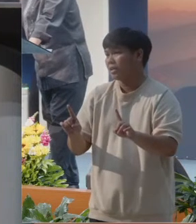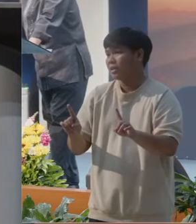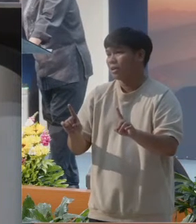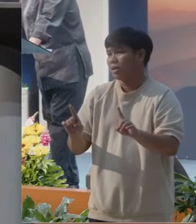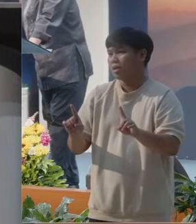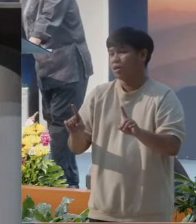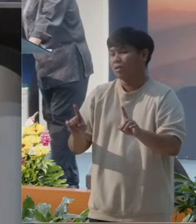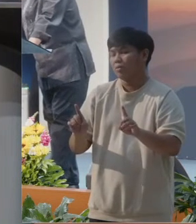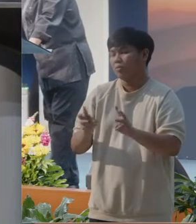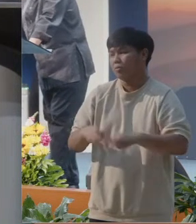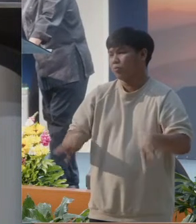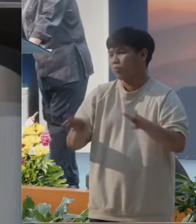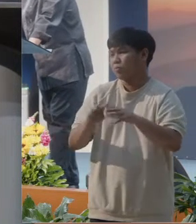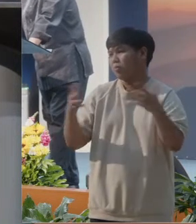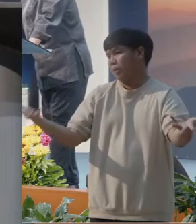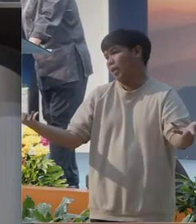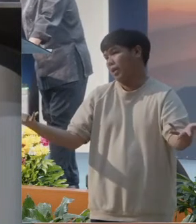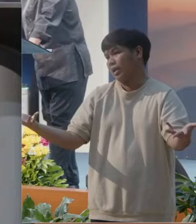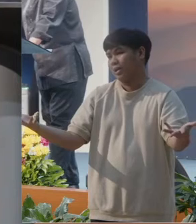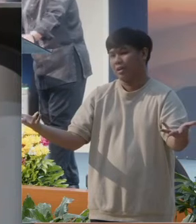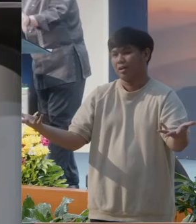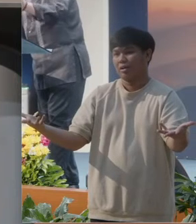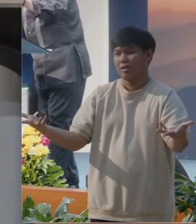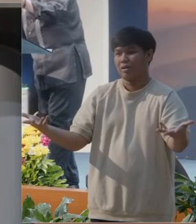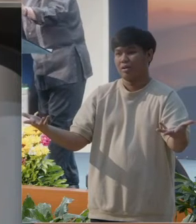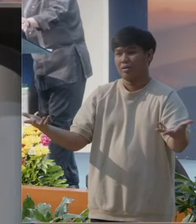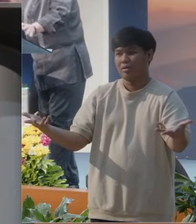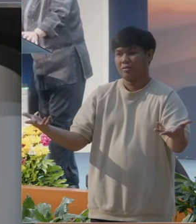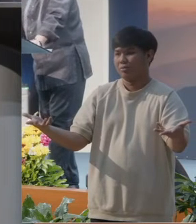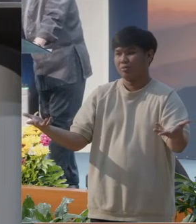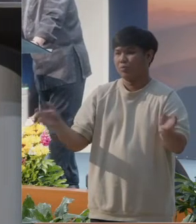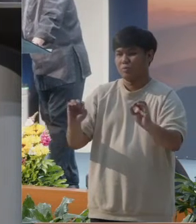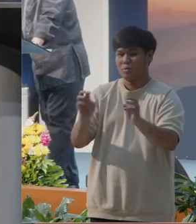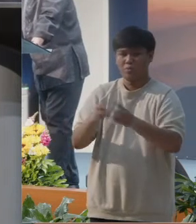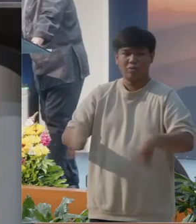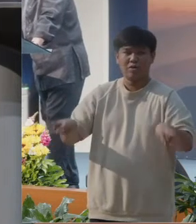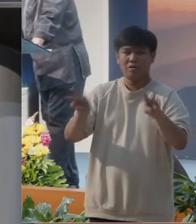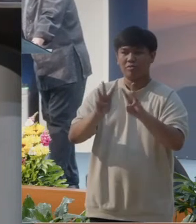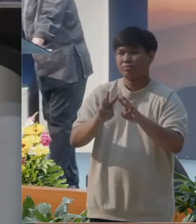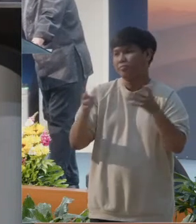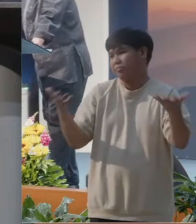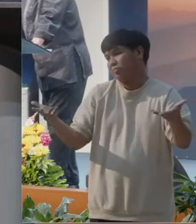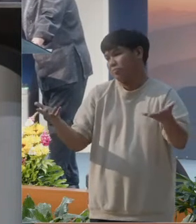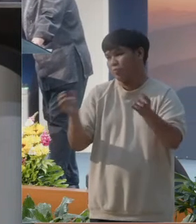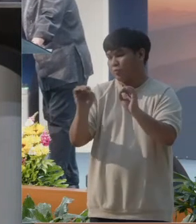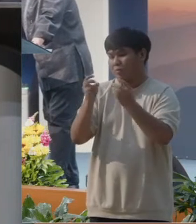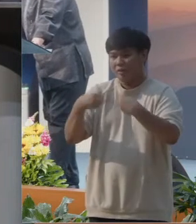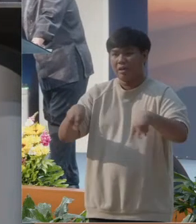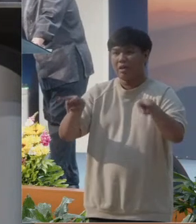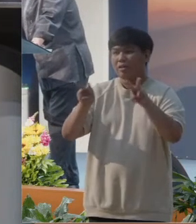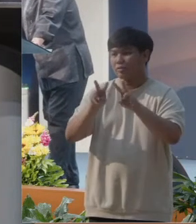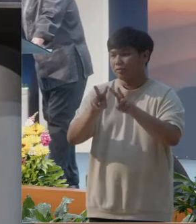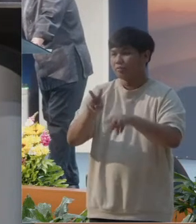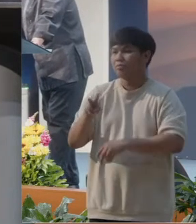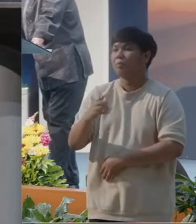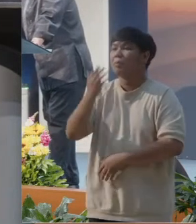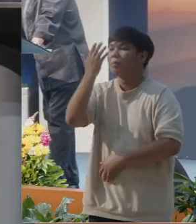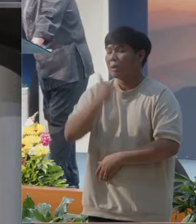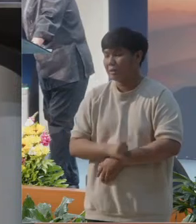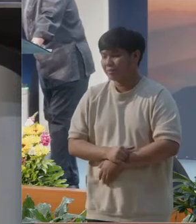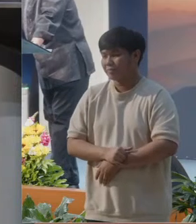halaga. Ang dahilan ng pagwawalang halaga ng kanyang pag-amin ay